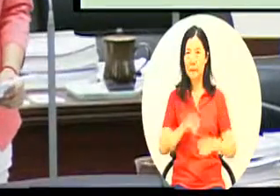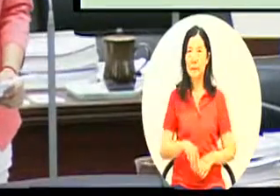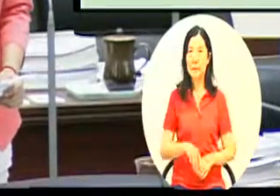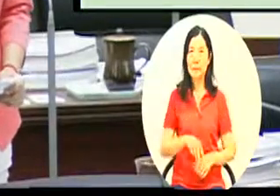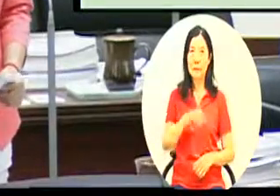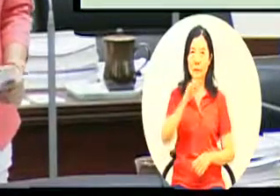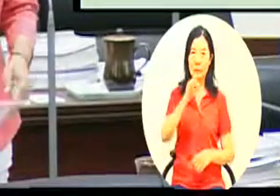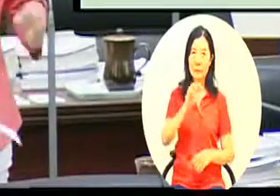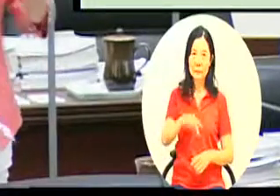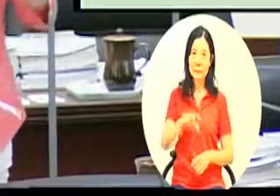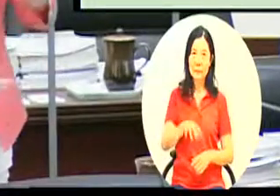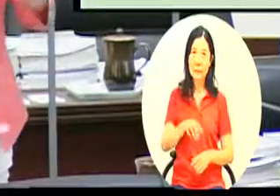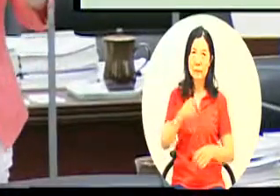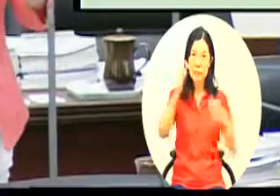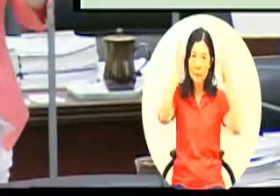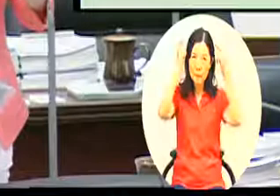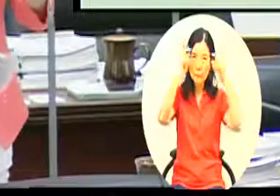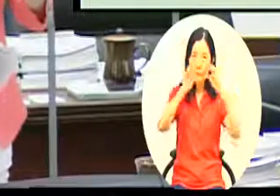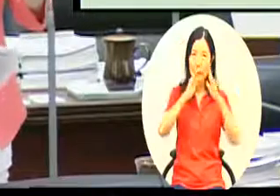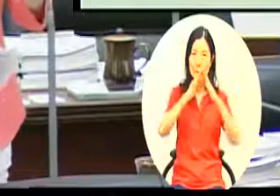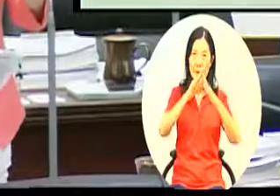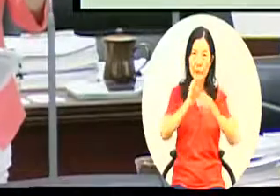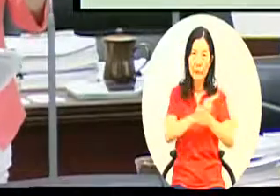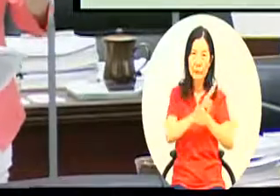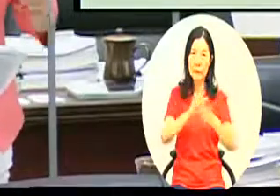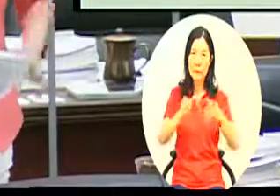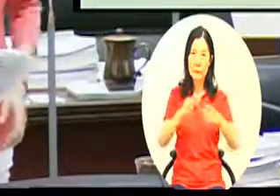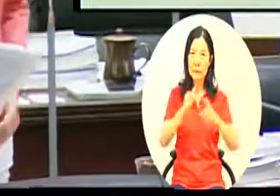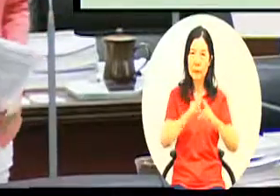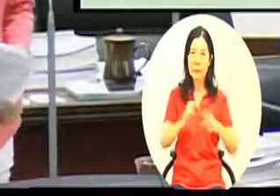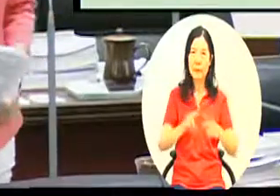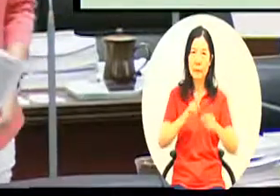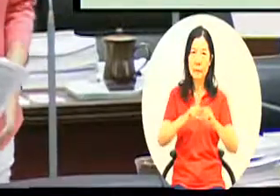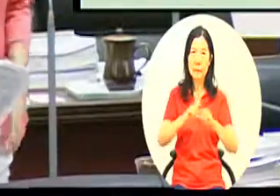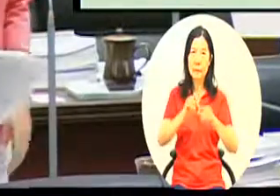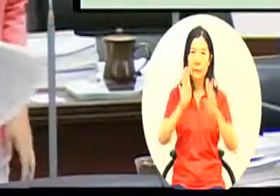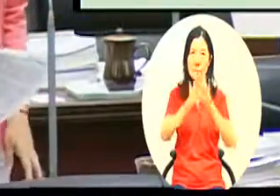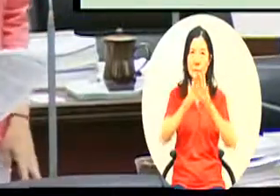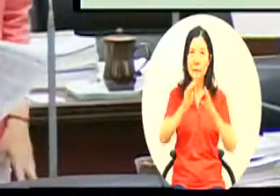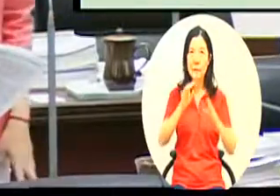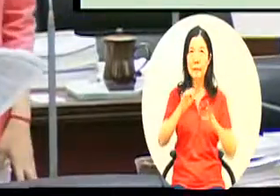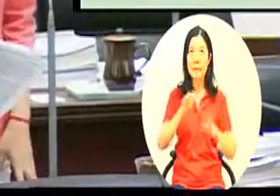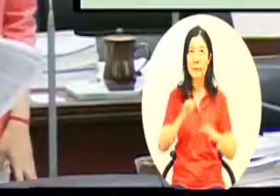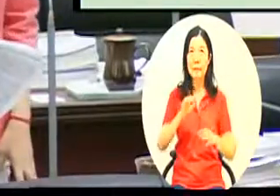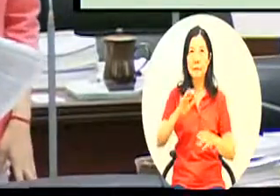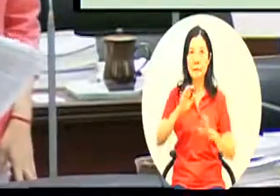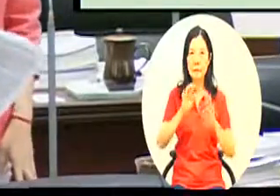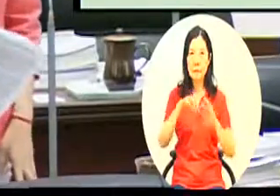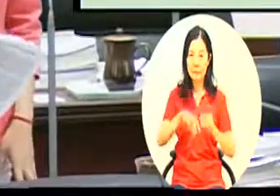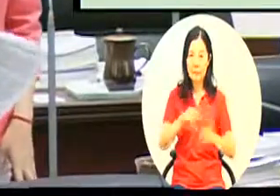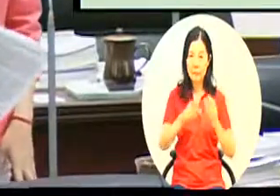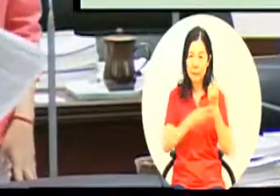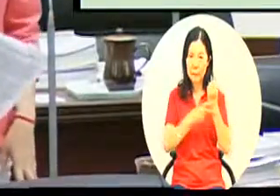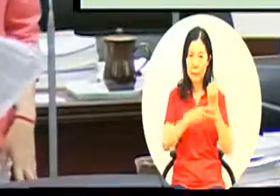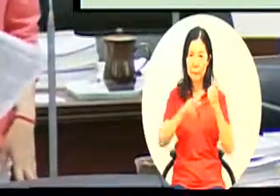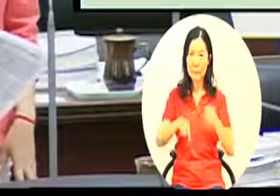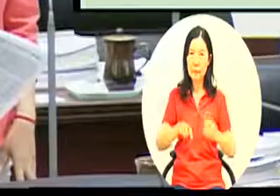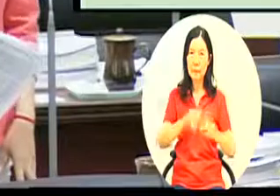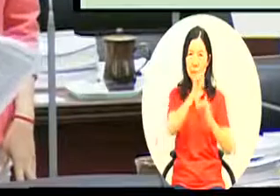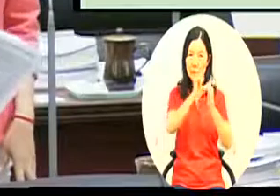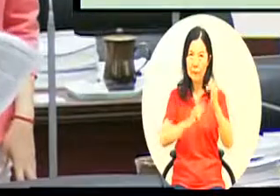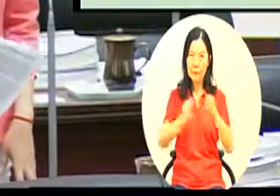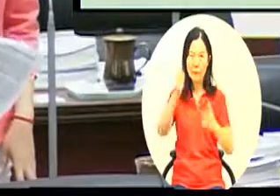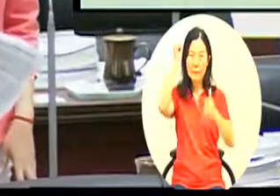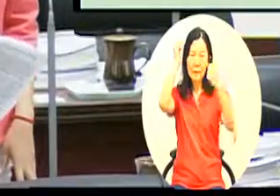置呢是在高雄市林园区我们的中门里中溪门遐哈，然后它的历史的追溯